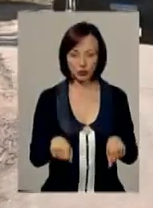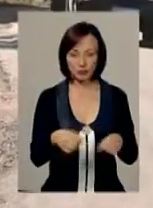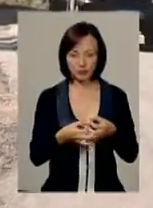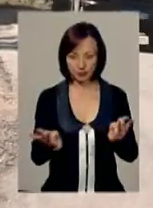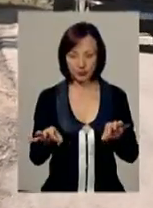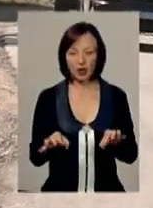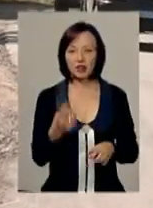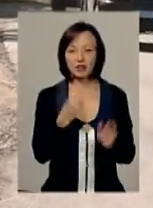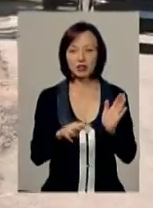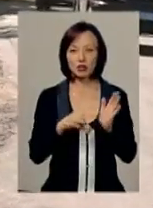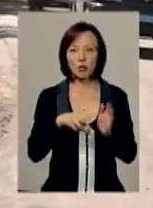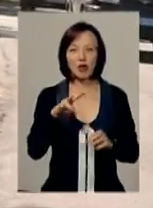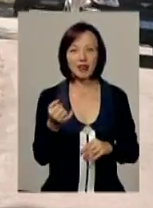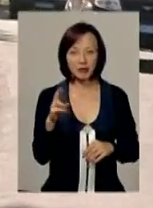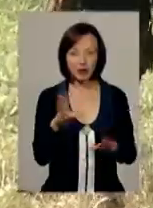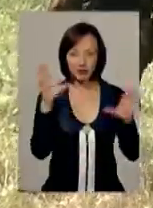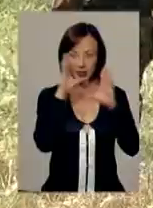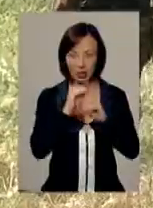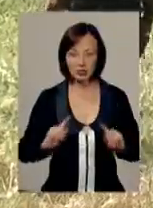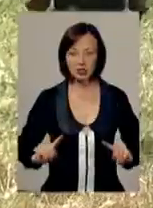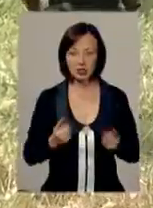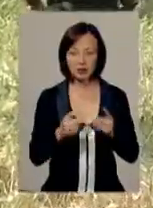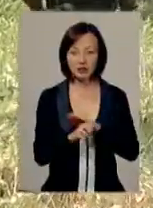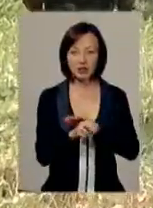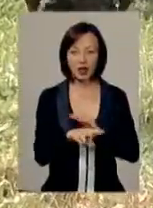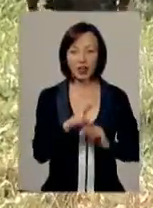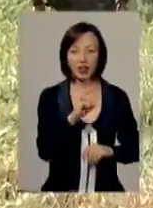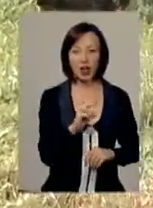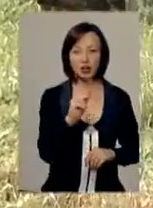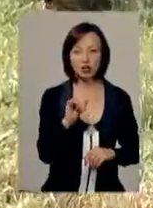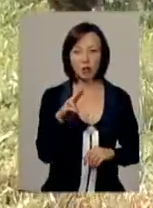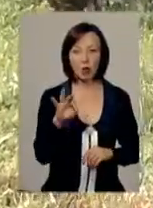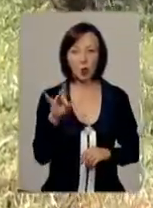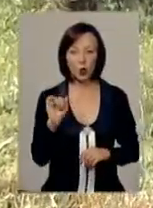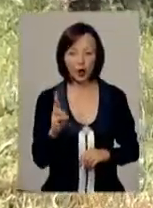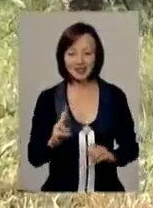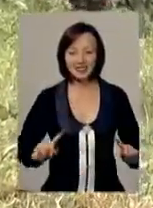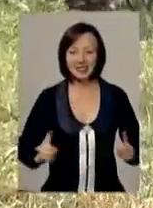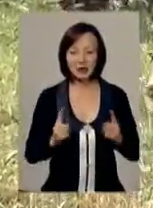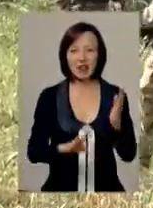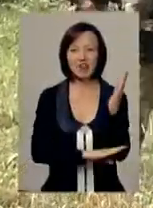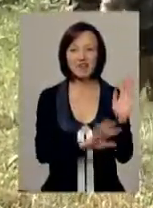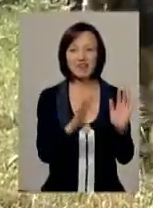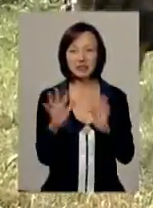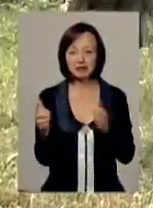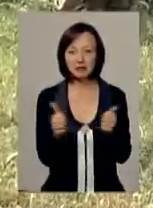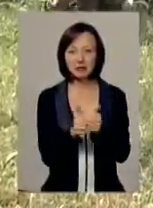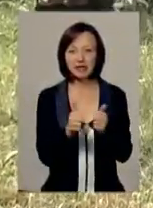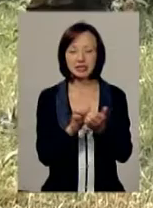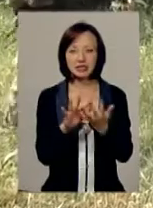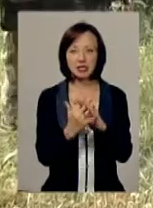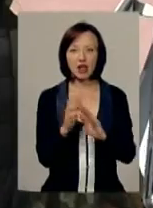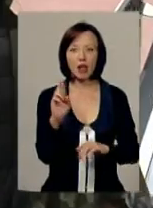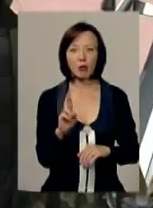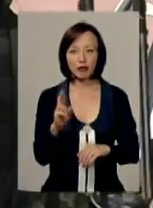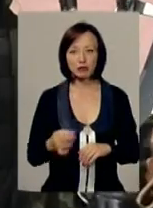липня вдалося затримати ще одного втікача. Ним виявився Денис Нечипорук. Його затримали у лісі поблизу одного із сіл Ярмолинецького